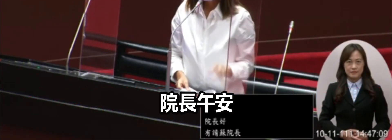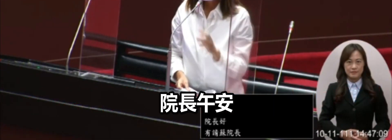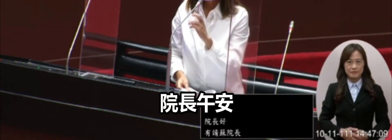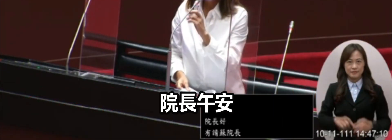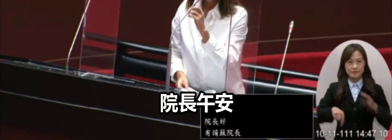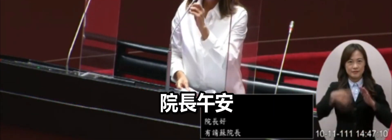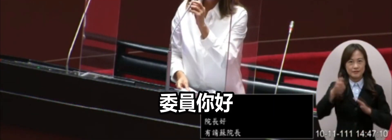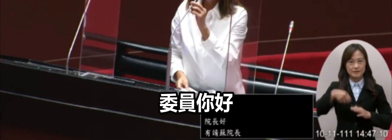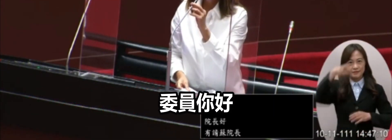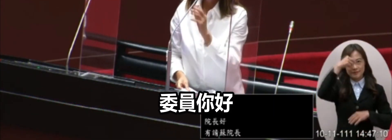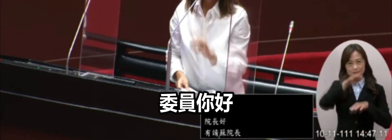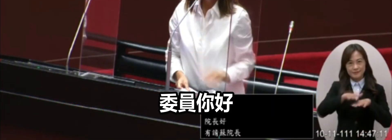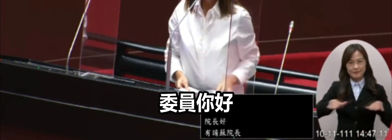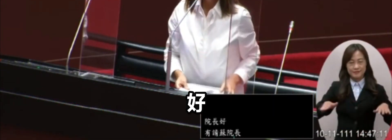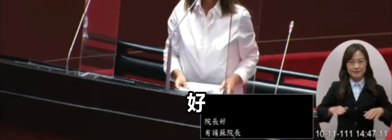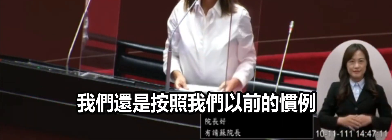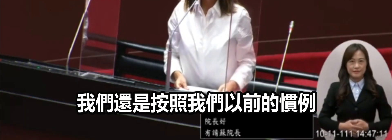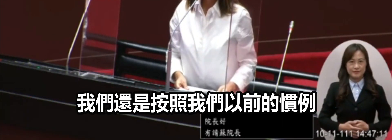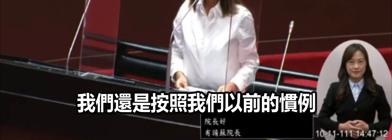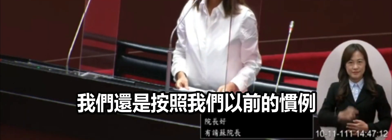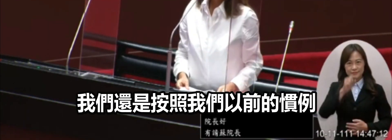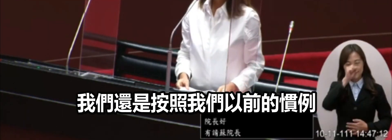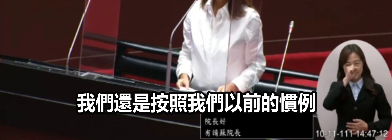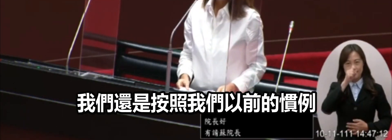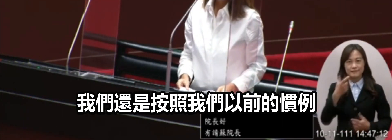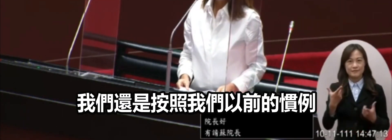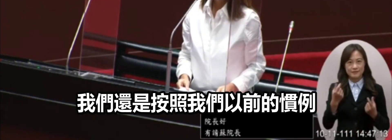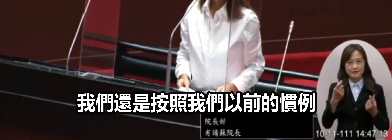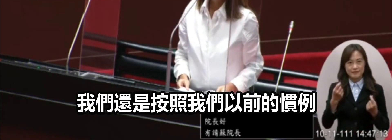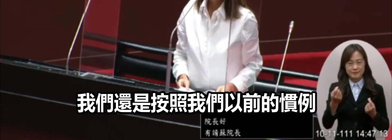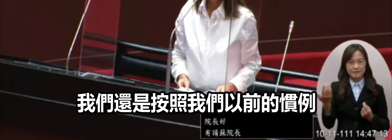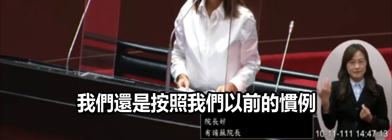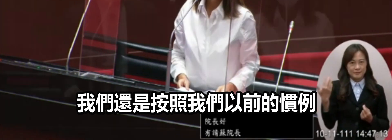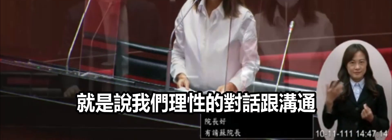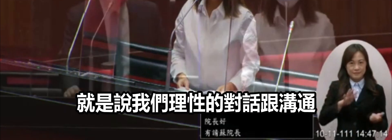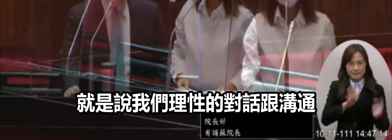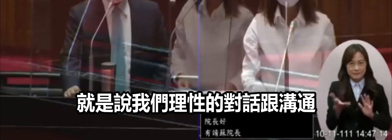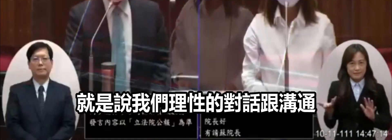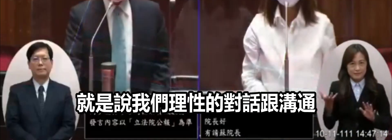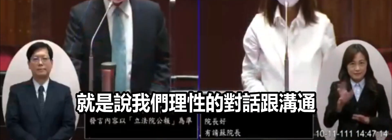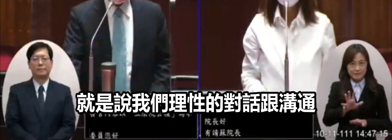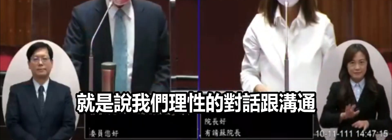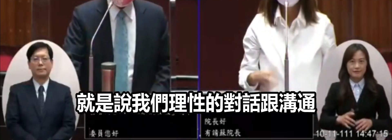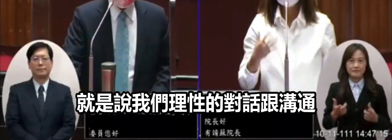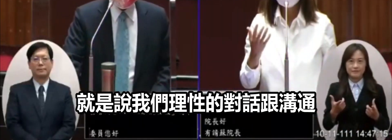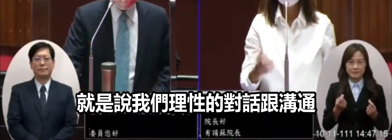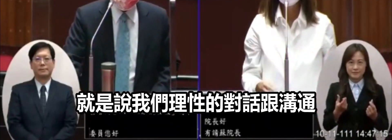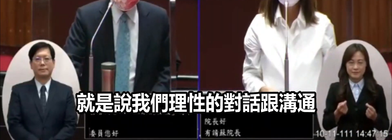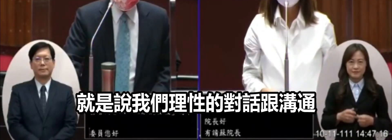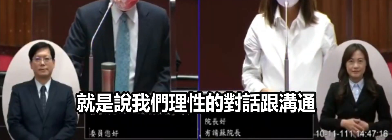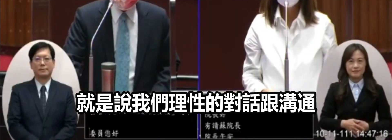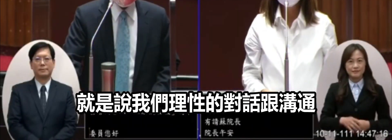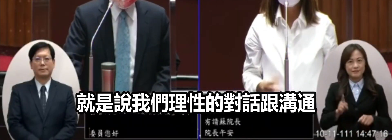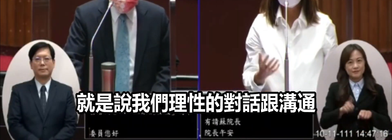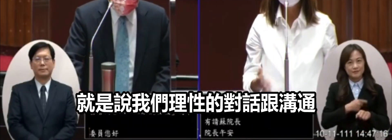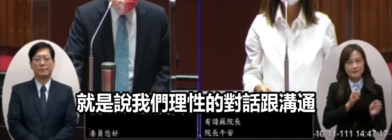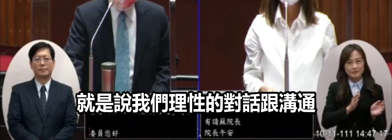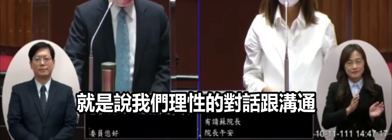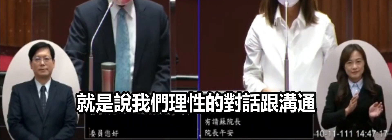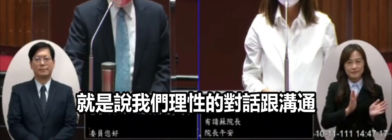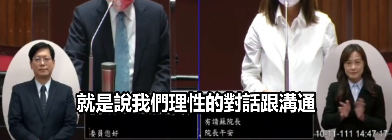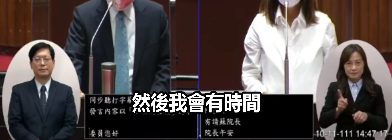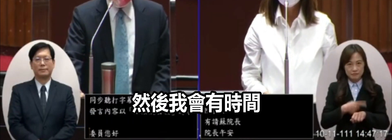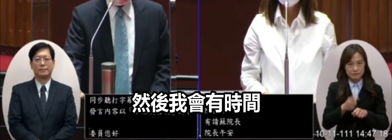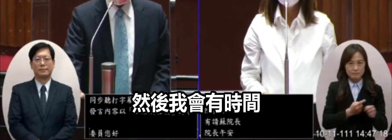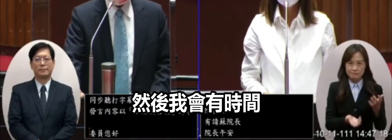院长午安。 委员你好。 好，我们还是按照我们以前的惯例哈，就是说我们就是理性的对话跟沟